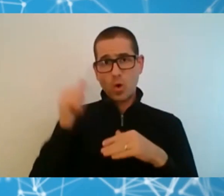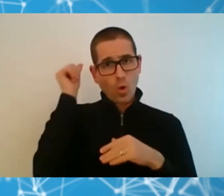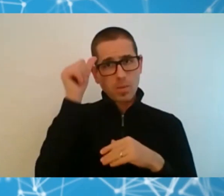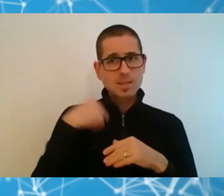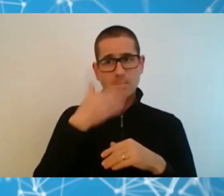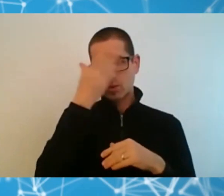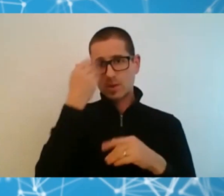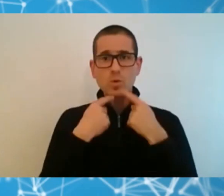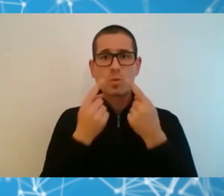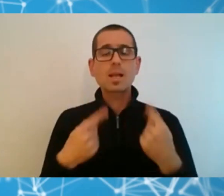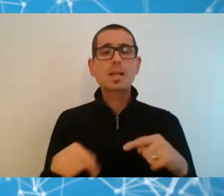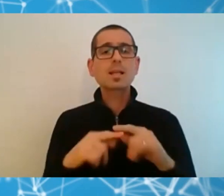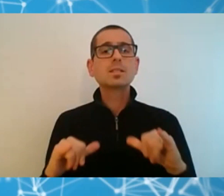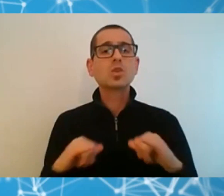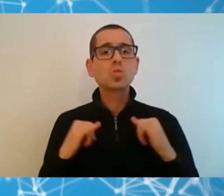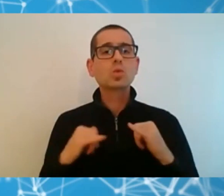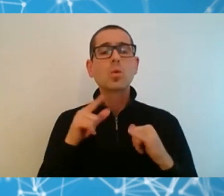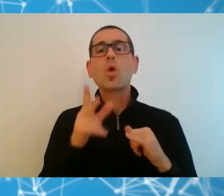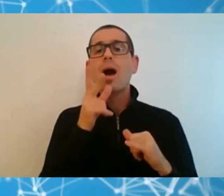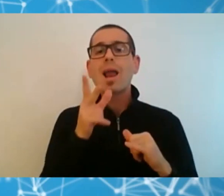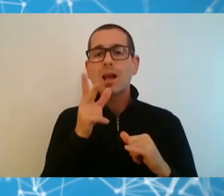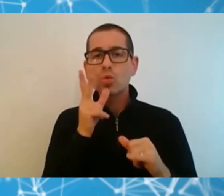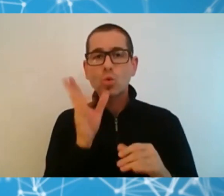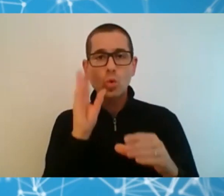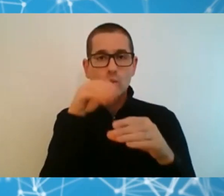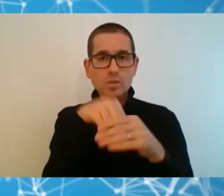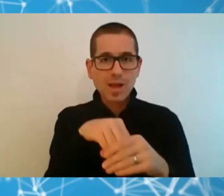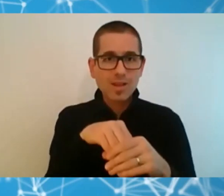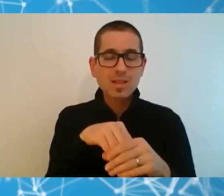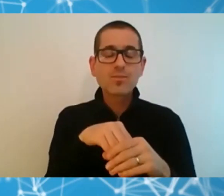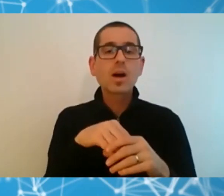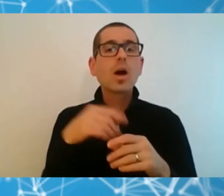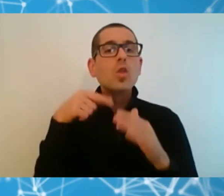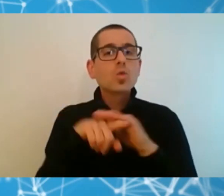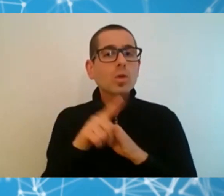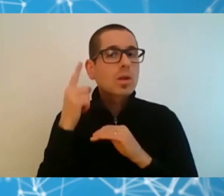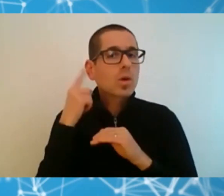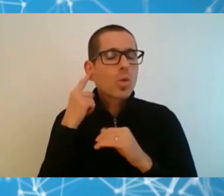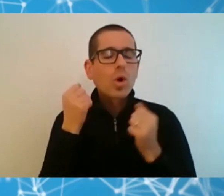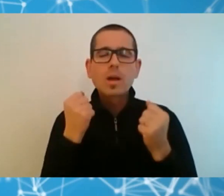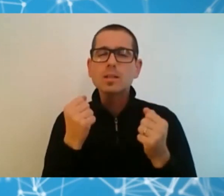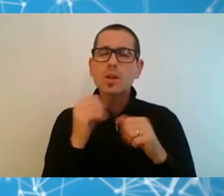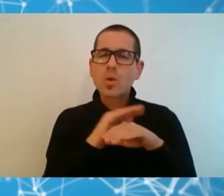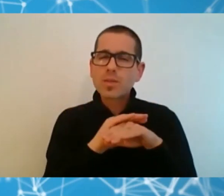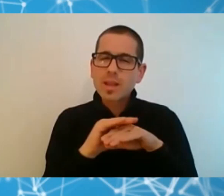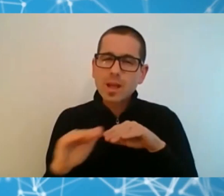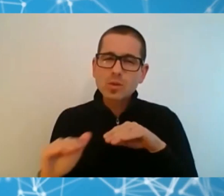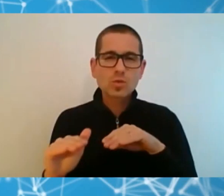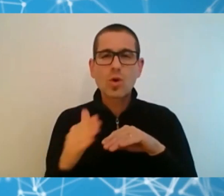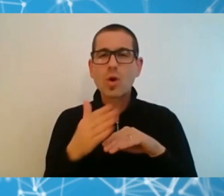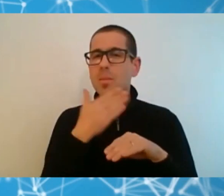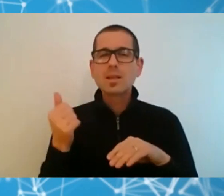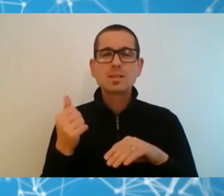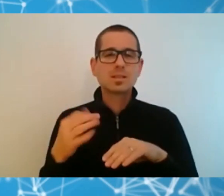da se trudimo to elektrodo vstaviti v notranje uho izredno nežno, se reče atravmatsko.